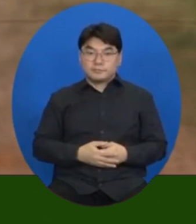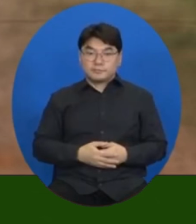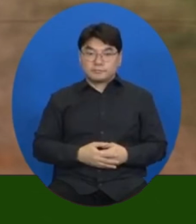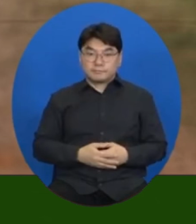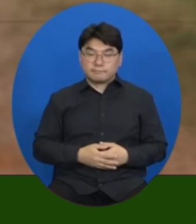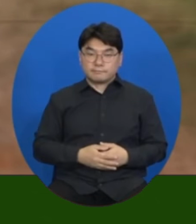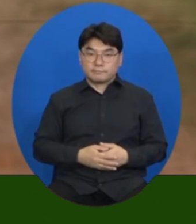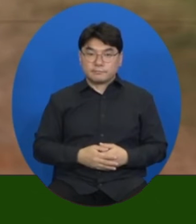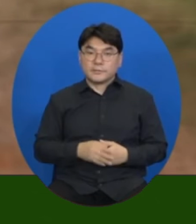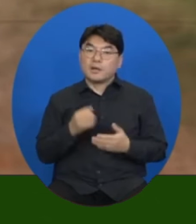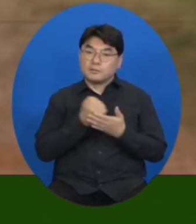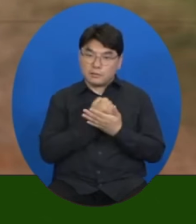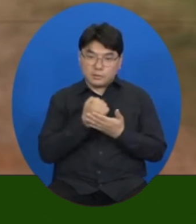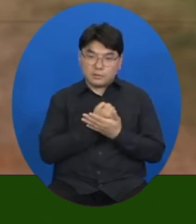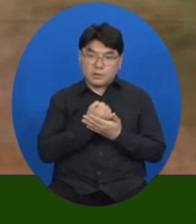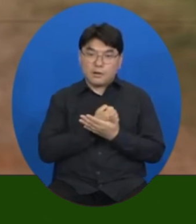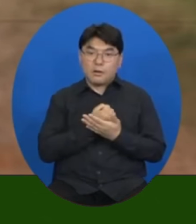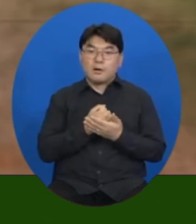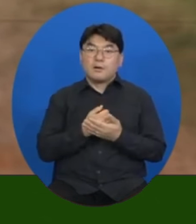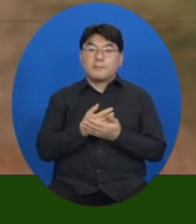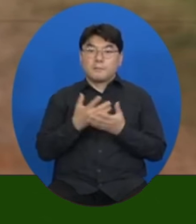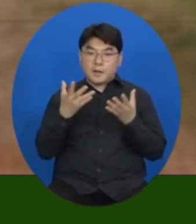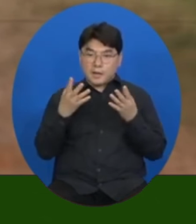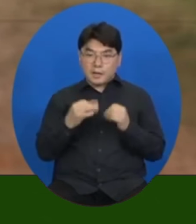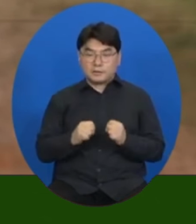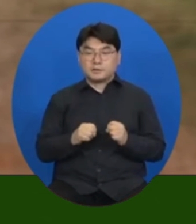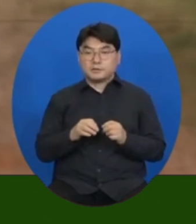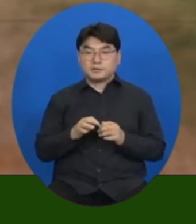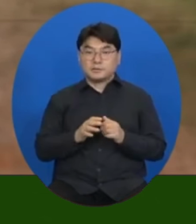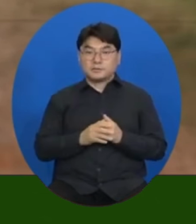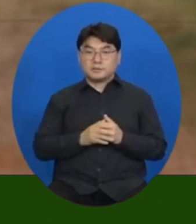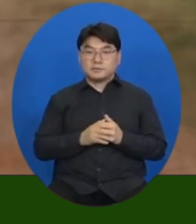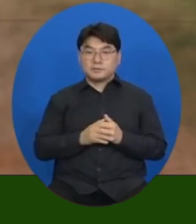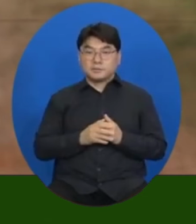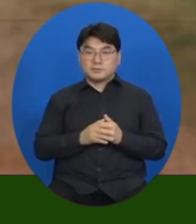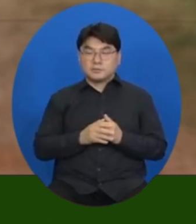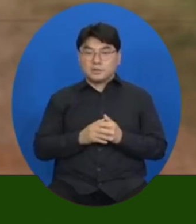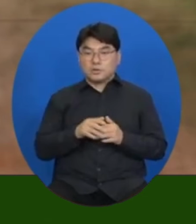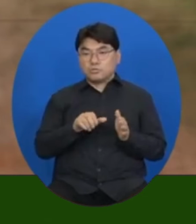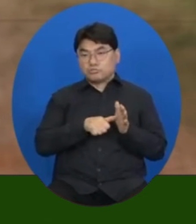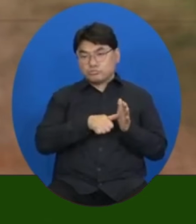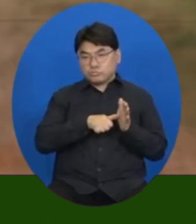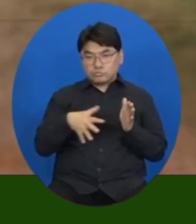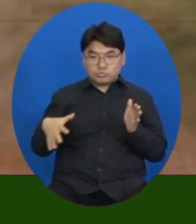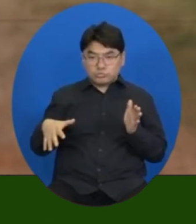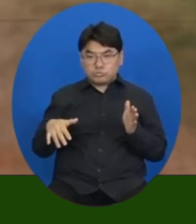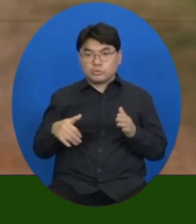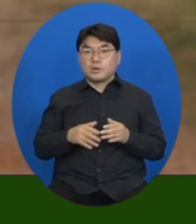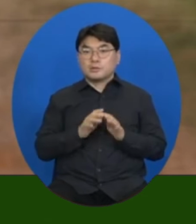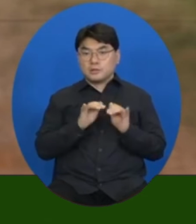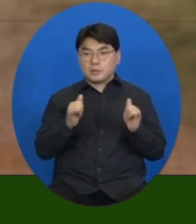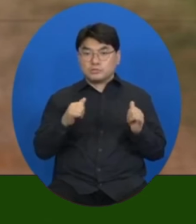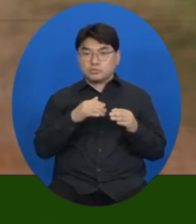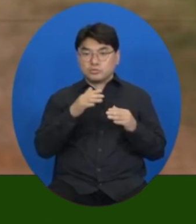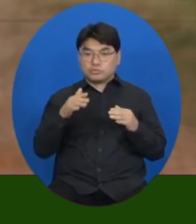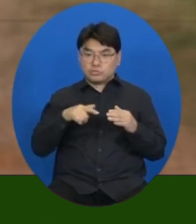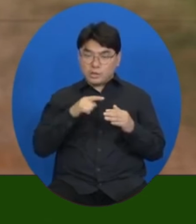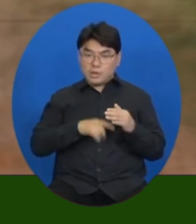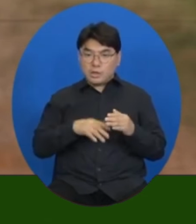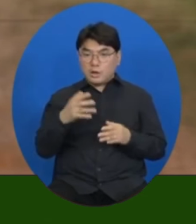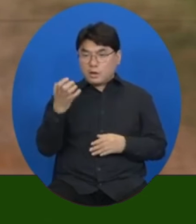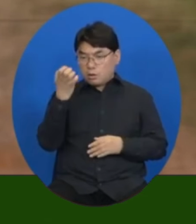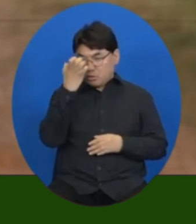안타깝게도 많은 연예인들 중에 우울증에 빠져 있는 분들이 많다고 해요